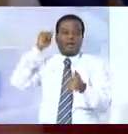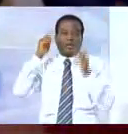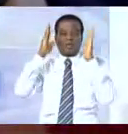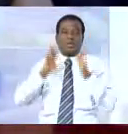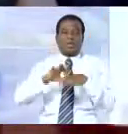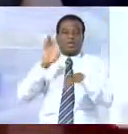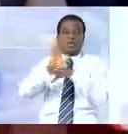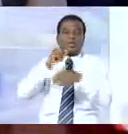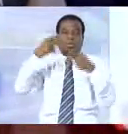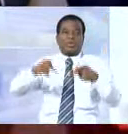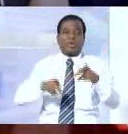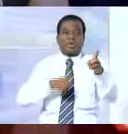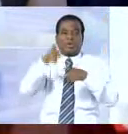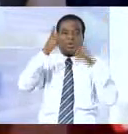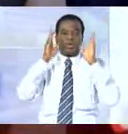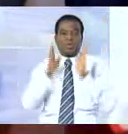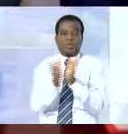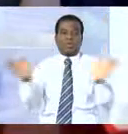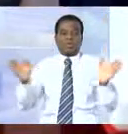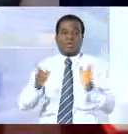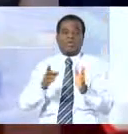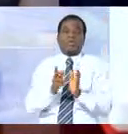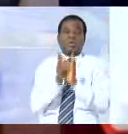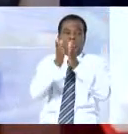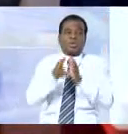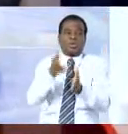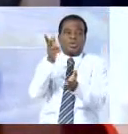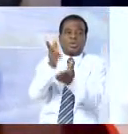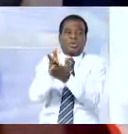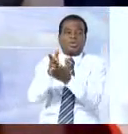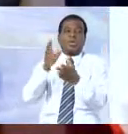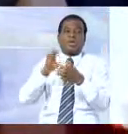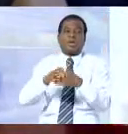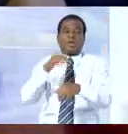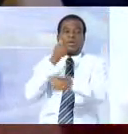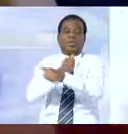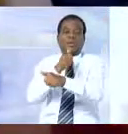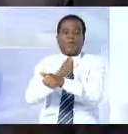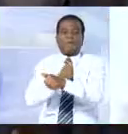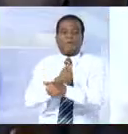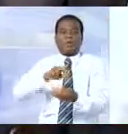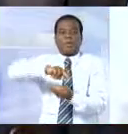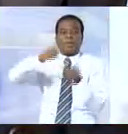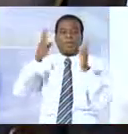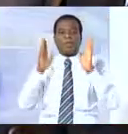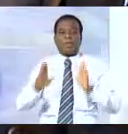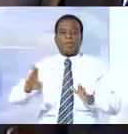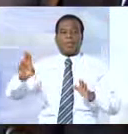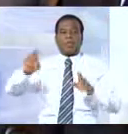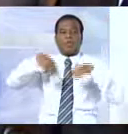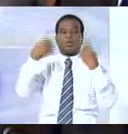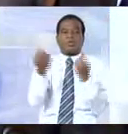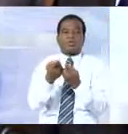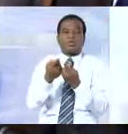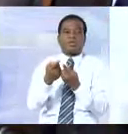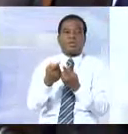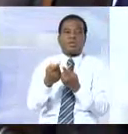du directeur général du port d'Abidjan, du directeur général du terminal du port d'Abidjan, représentant le groupe